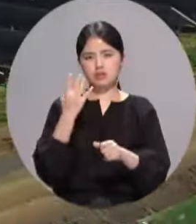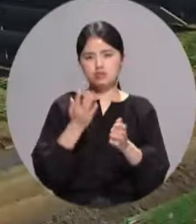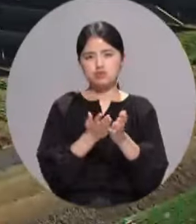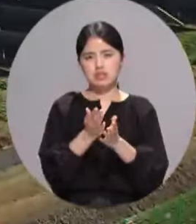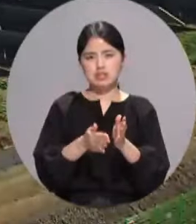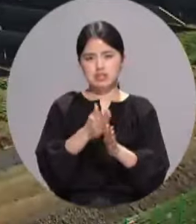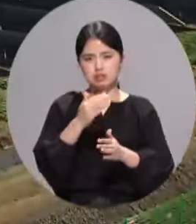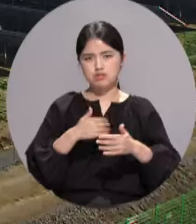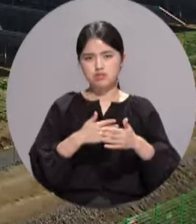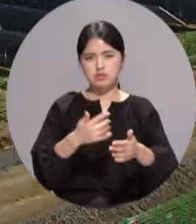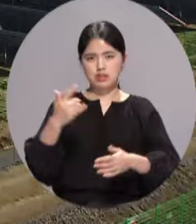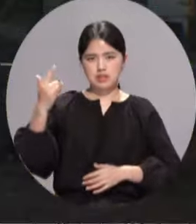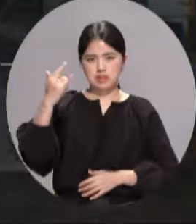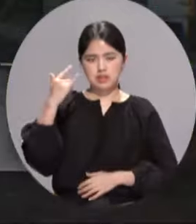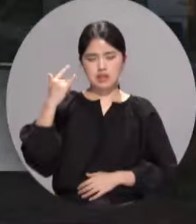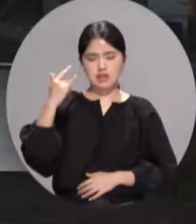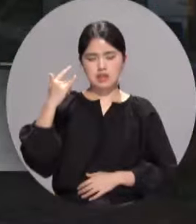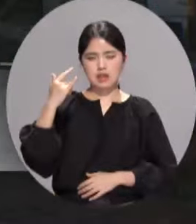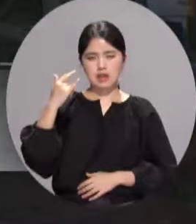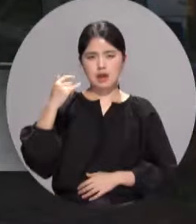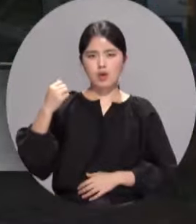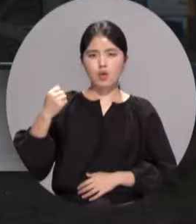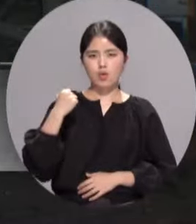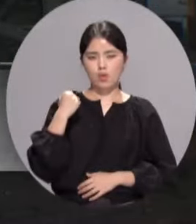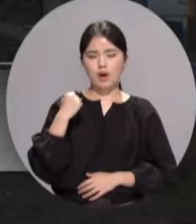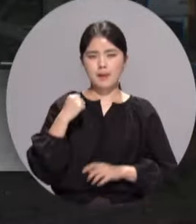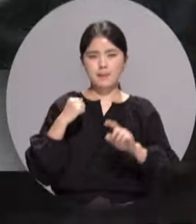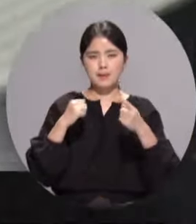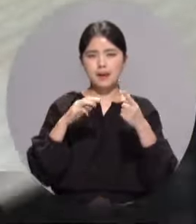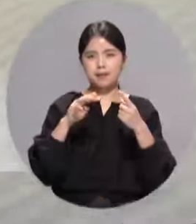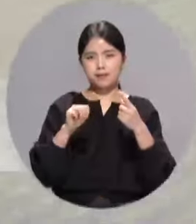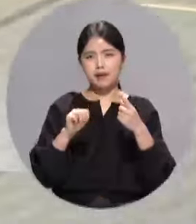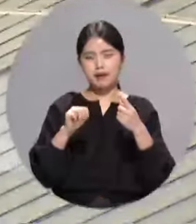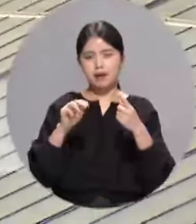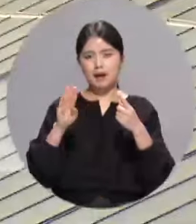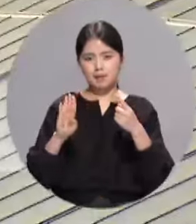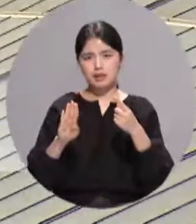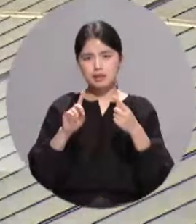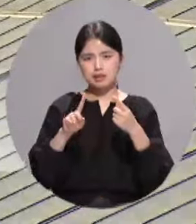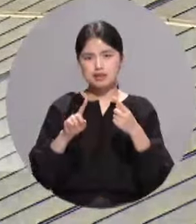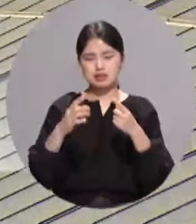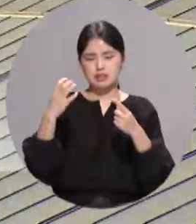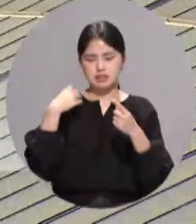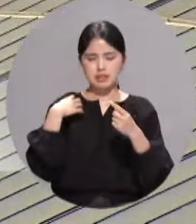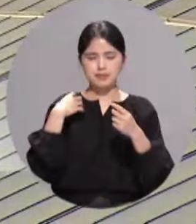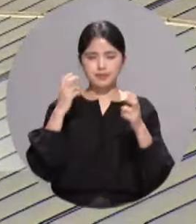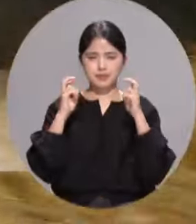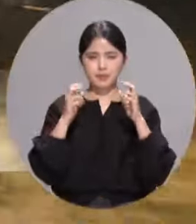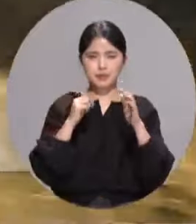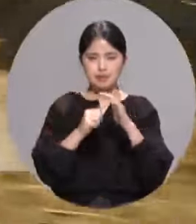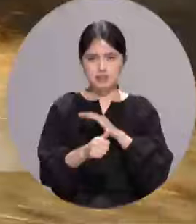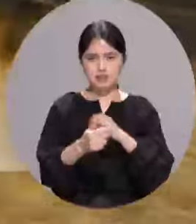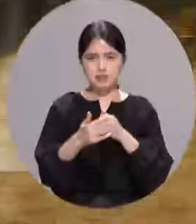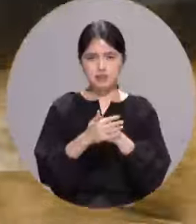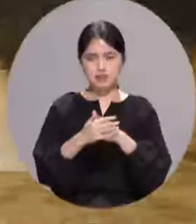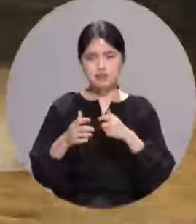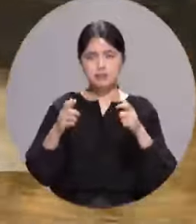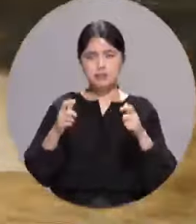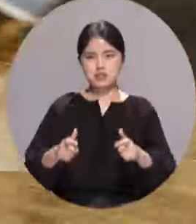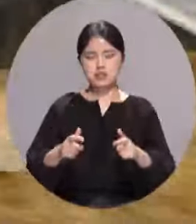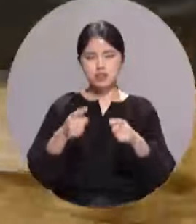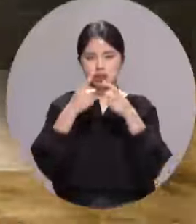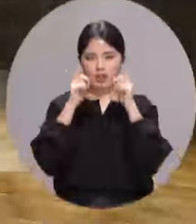추진한 세만금 100mw 급 육상 태양광 이구역 발전 사업을 업체 대표로 지역의 대학 총동창 회장까지